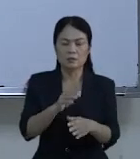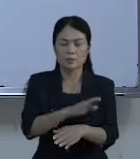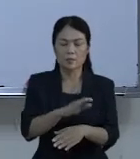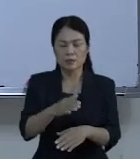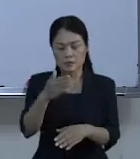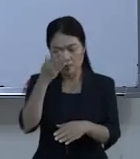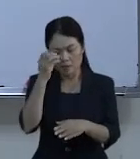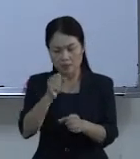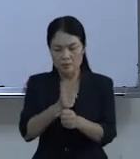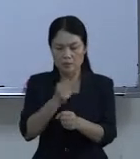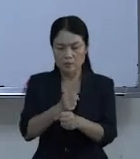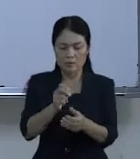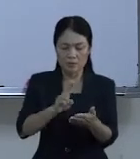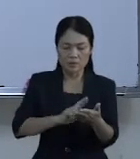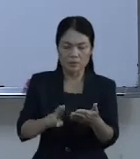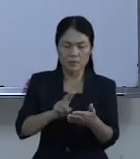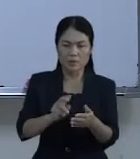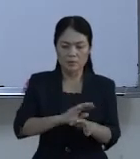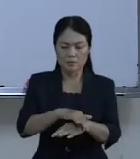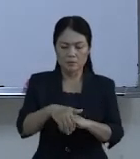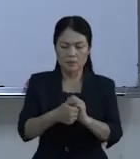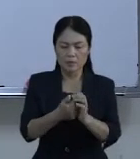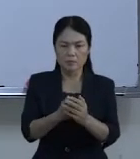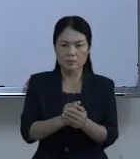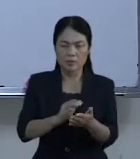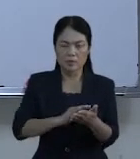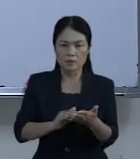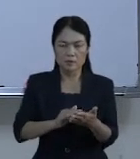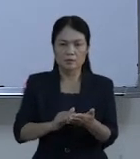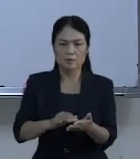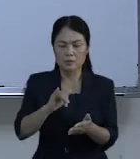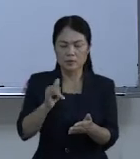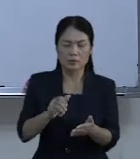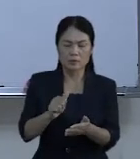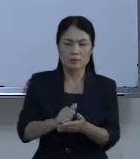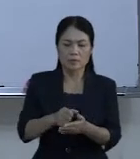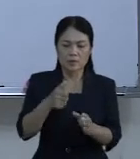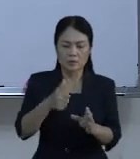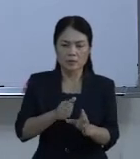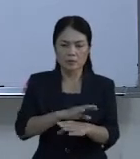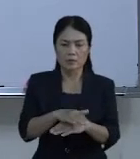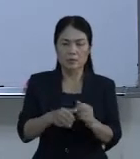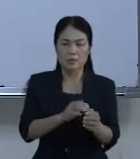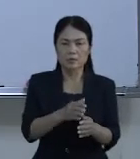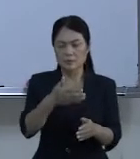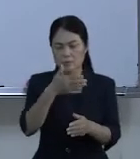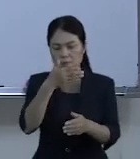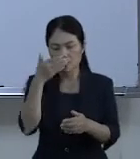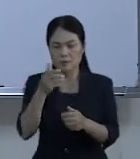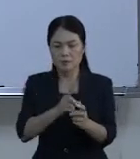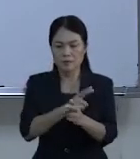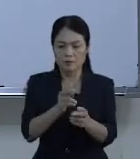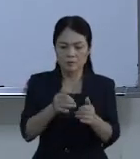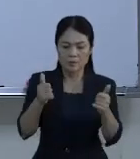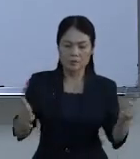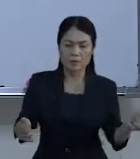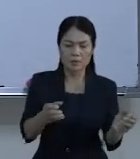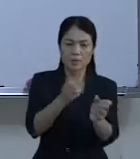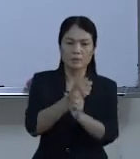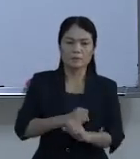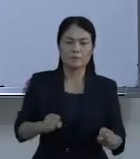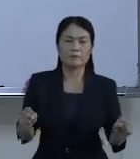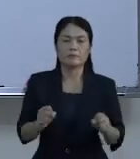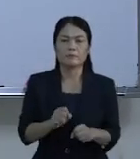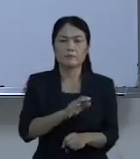lên phơi là mai nè liền đầy những sợi bù những chè những ngà col hay là con á bẹm mai hay là sai cầm điện rồi vặt được hiện là con